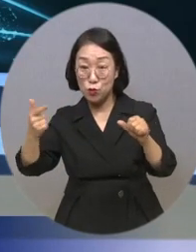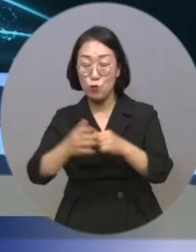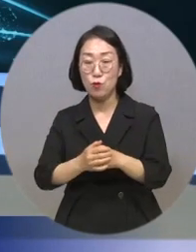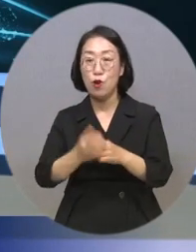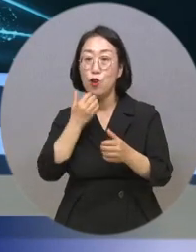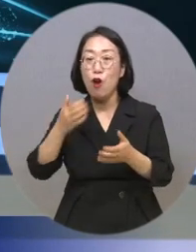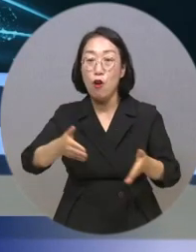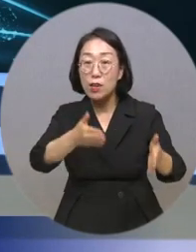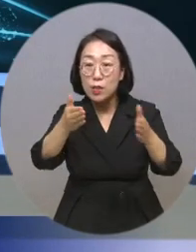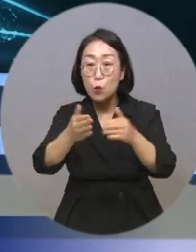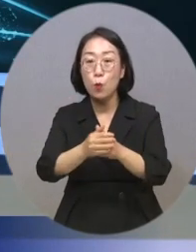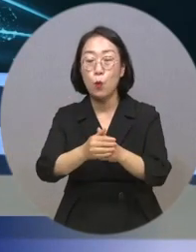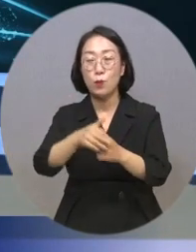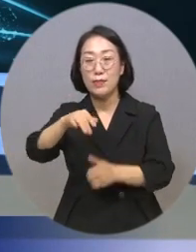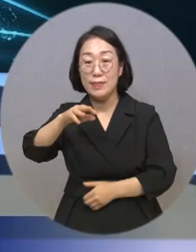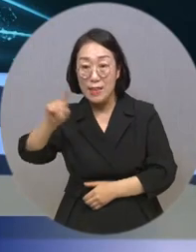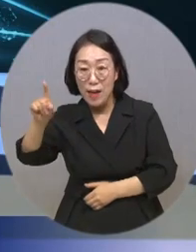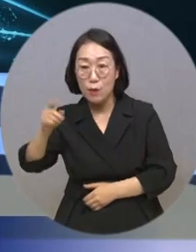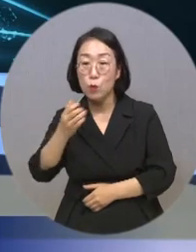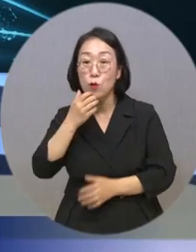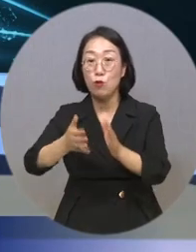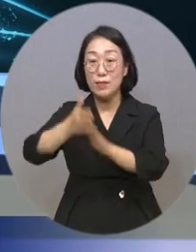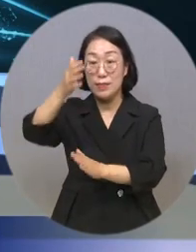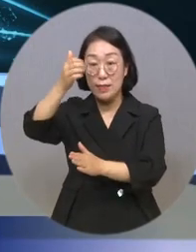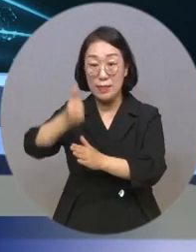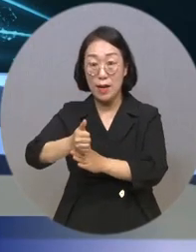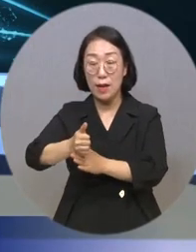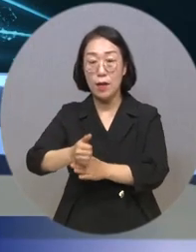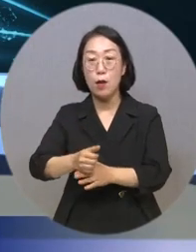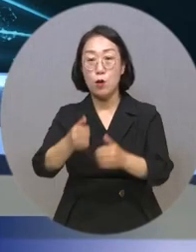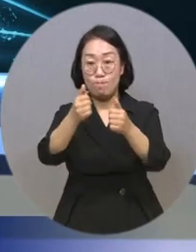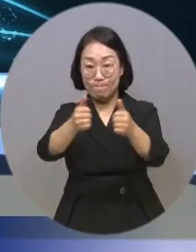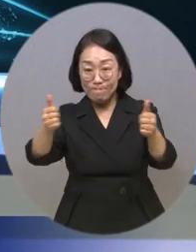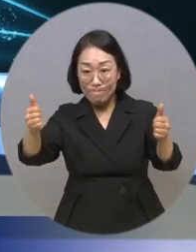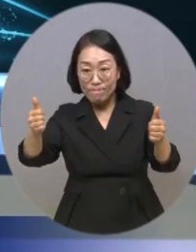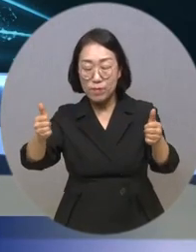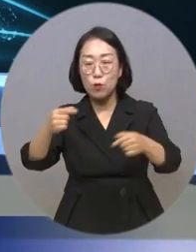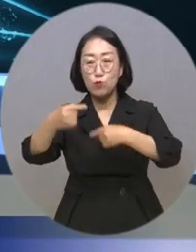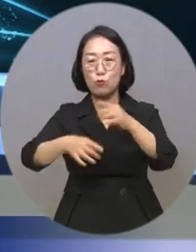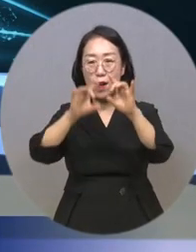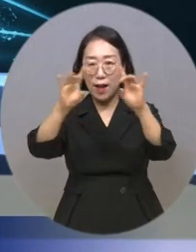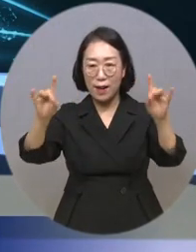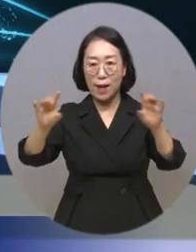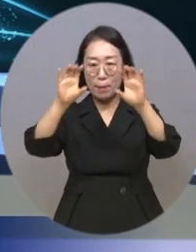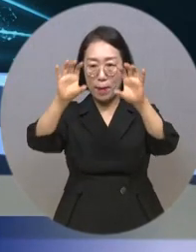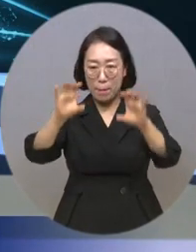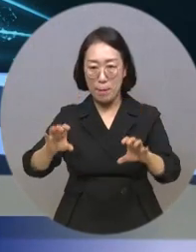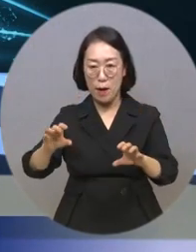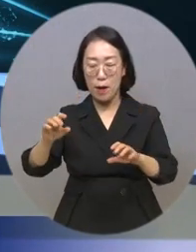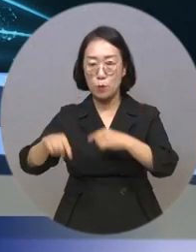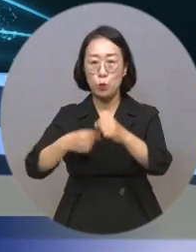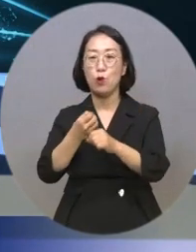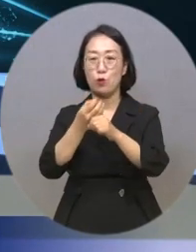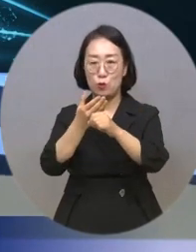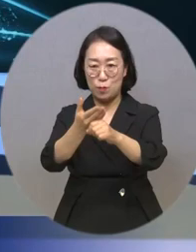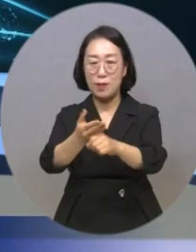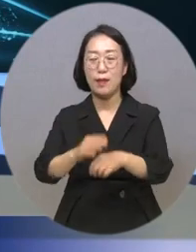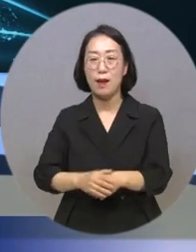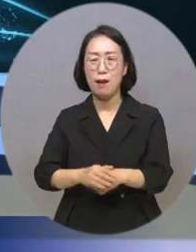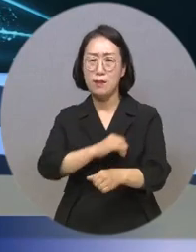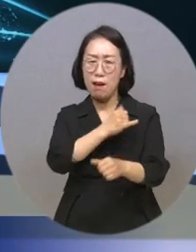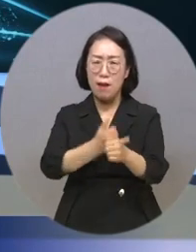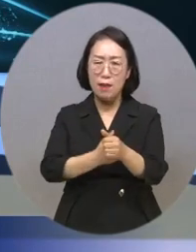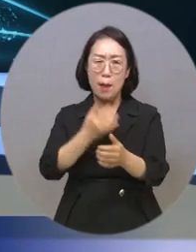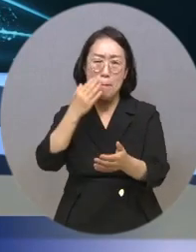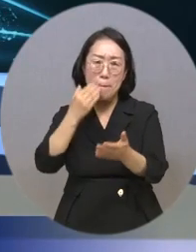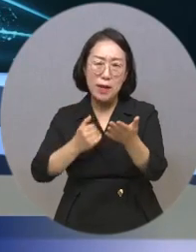경기도지사와 서울시장 후보자 토론에서도 토론자별 수어 통역을 이어갑니다. 장애인이 정보 접근에서 단